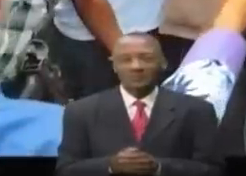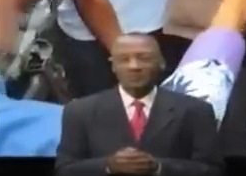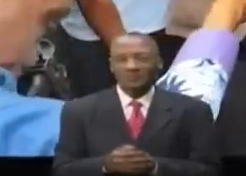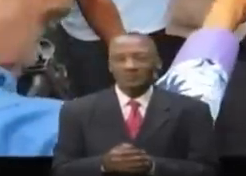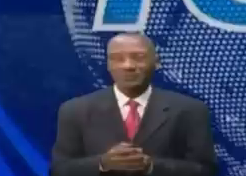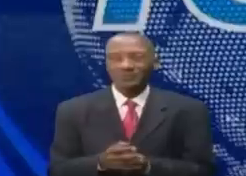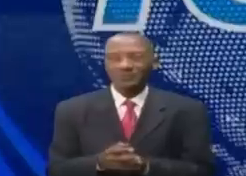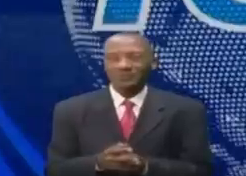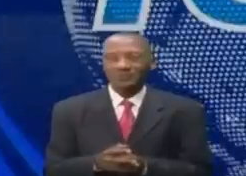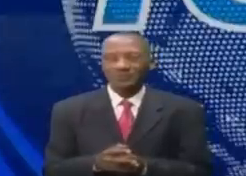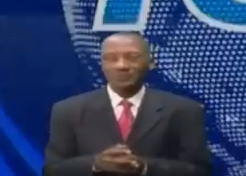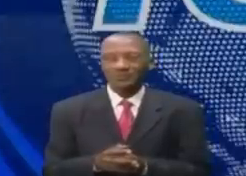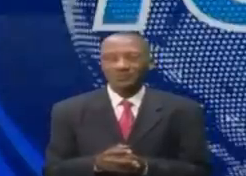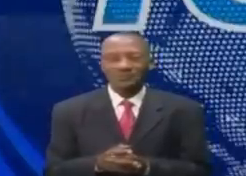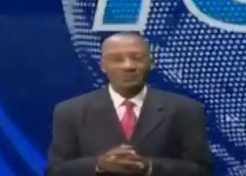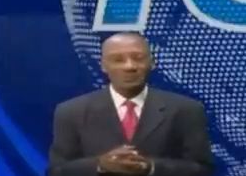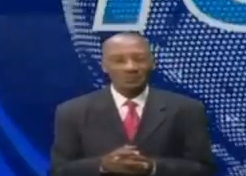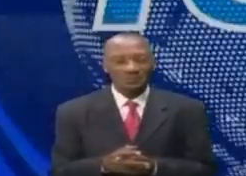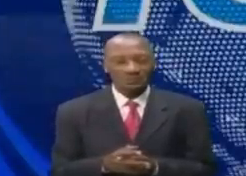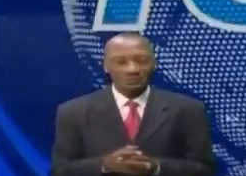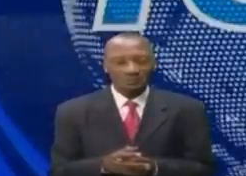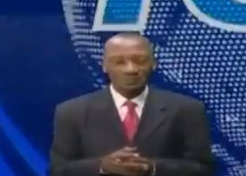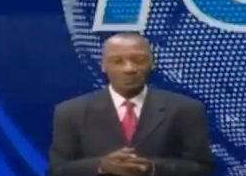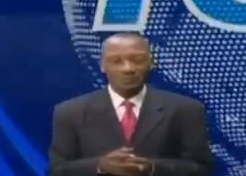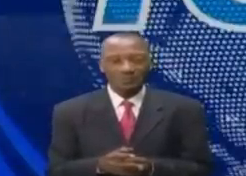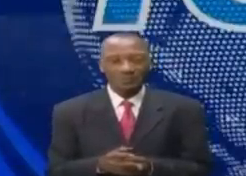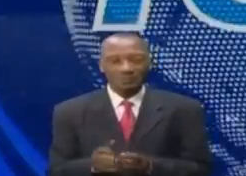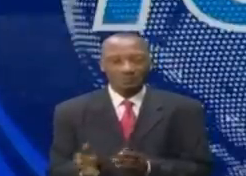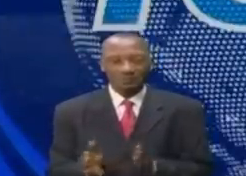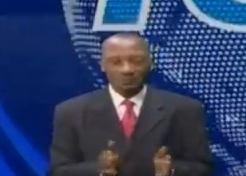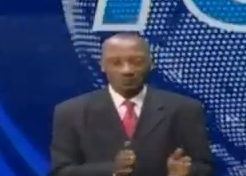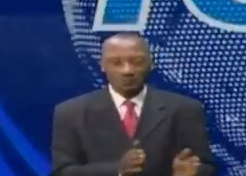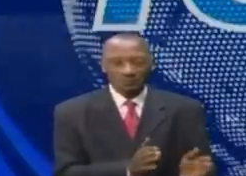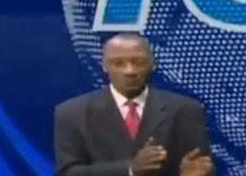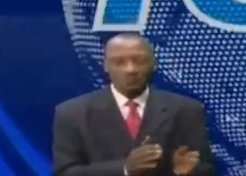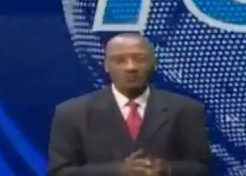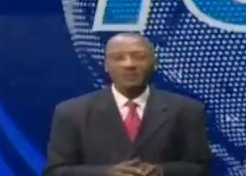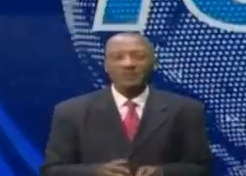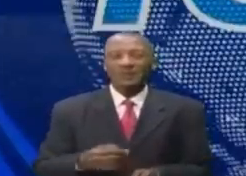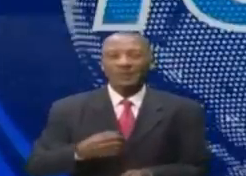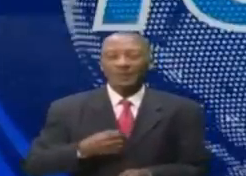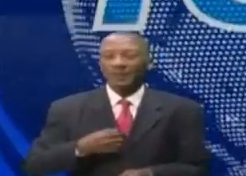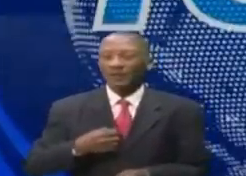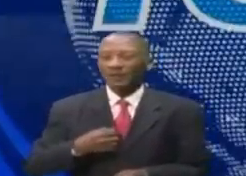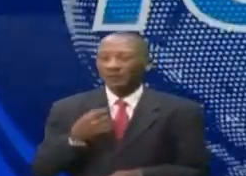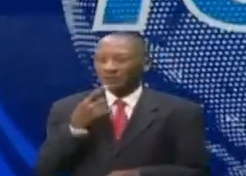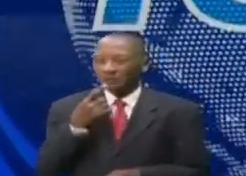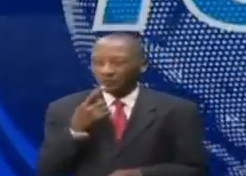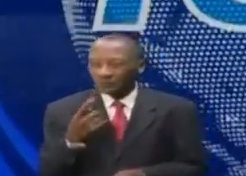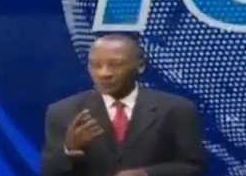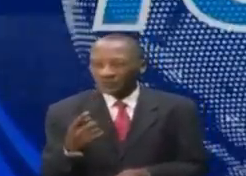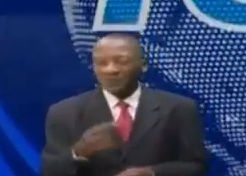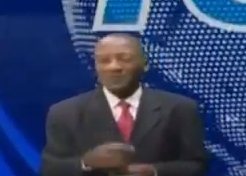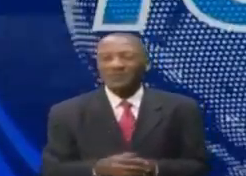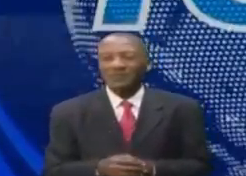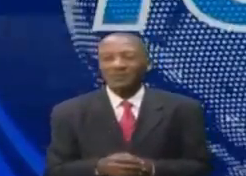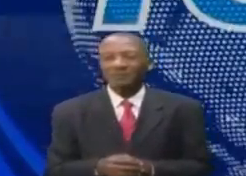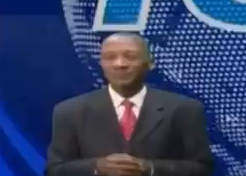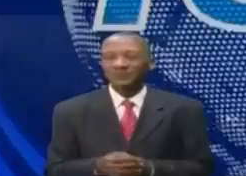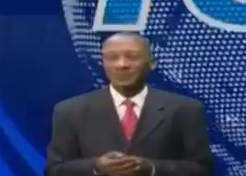ville de Kikwit. Je le disais, en titre menacé par de têtes d'érosion, l'avenir